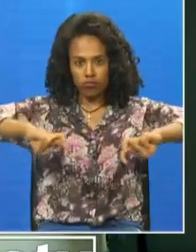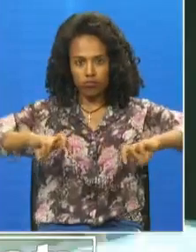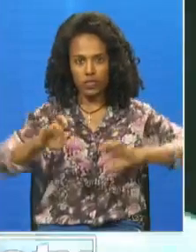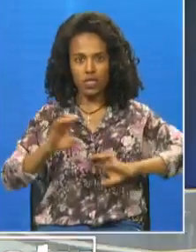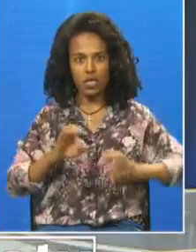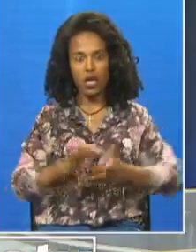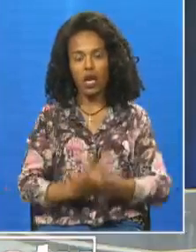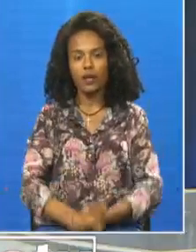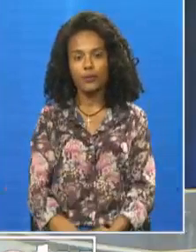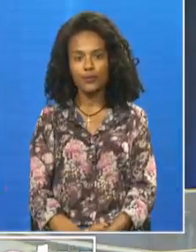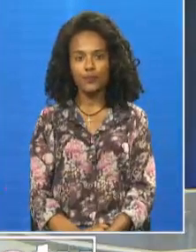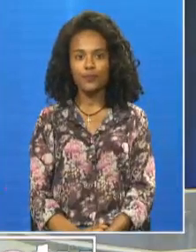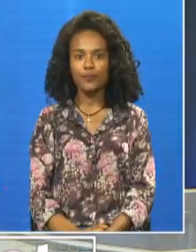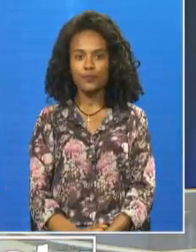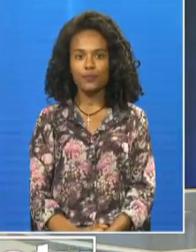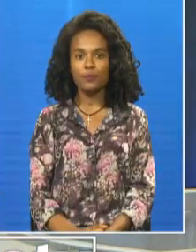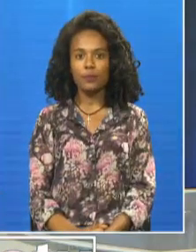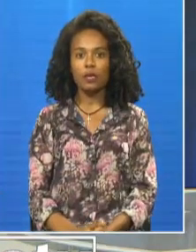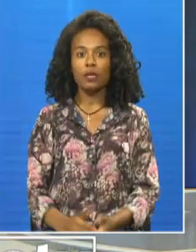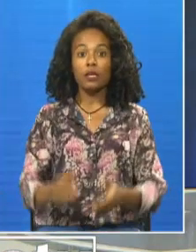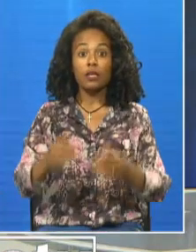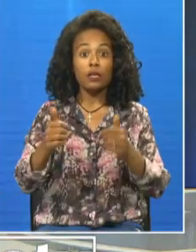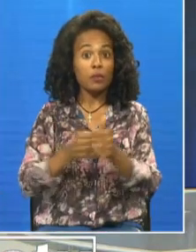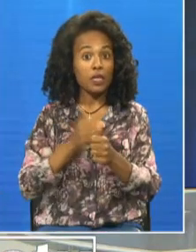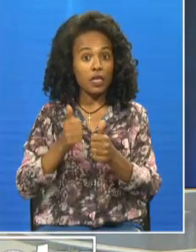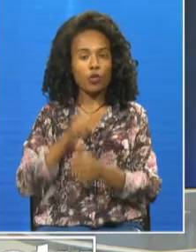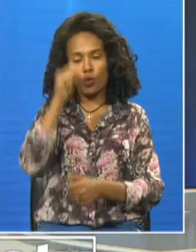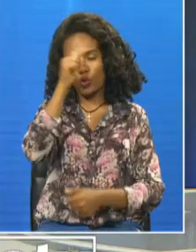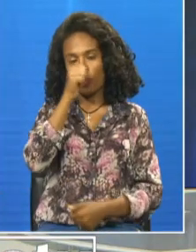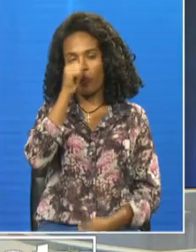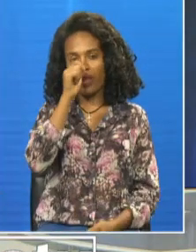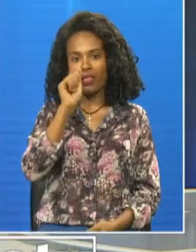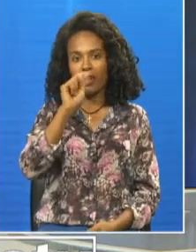ተገዶ ጥንቃቄውን የሚዘነጋበት ሁኔታ ነው ያለው።